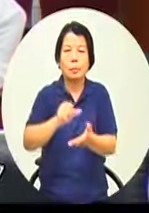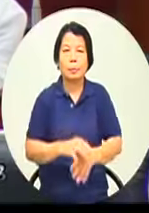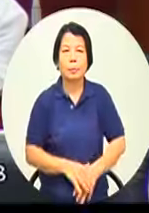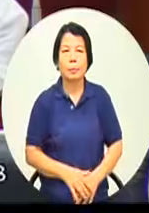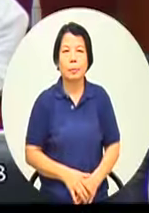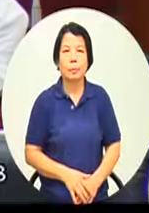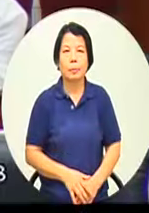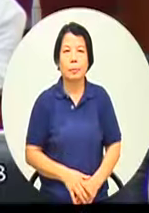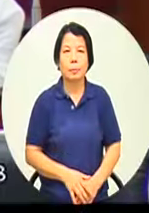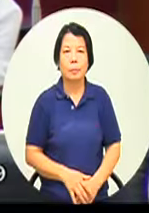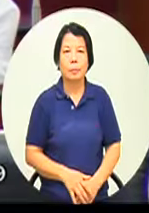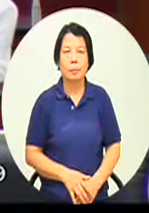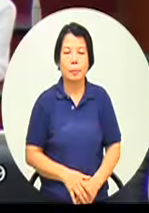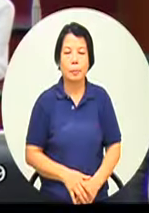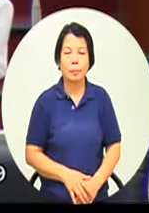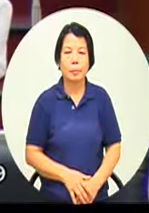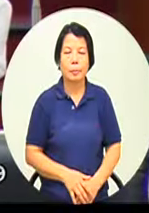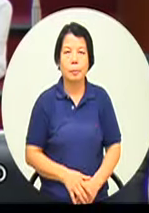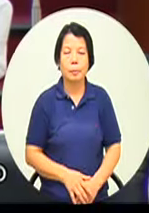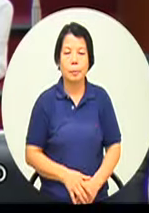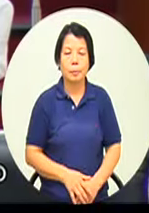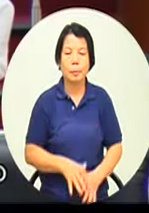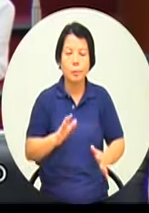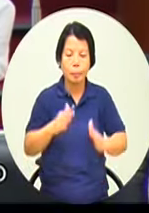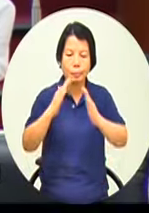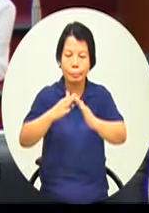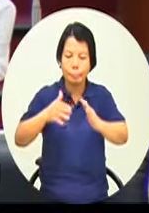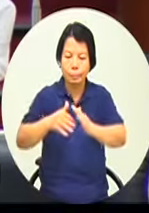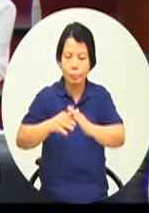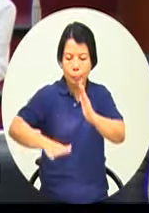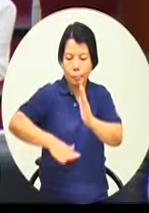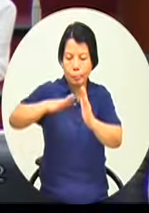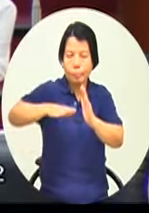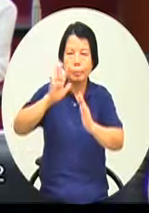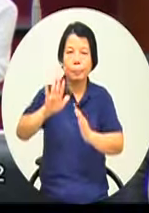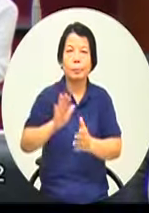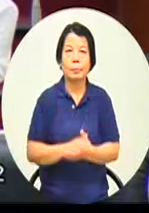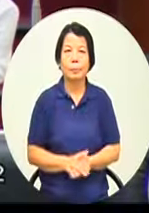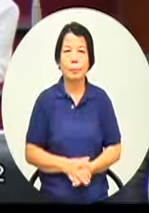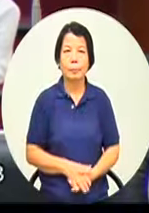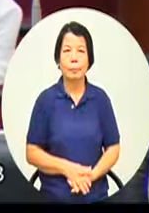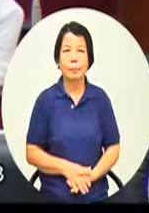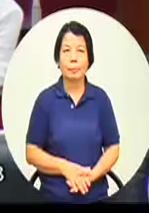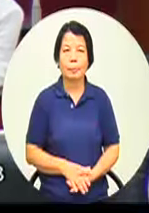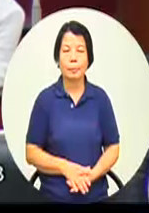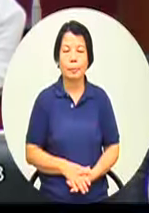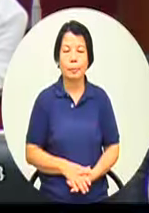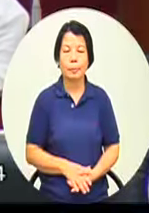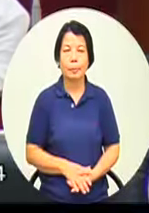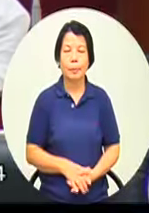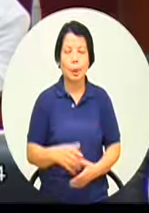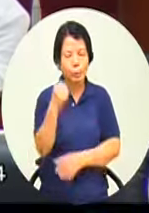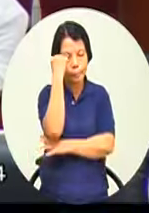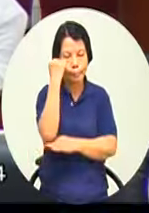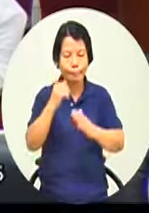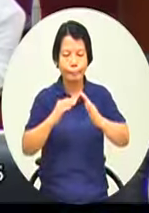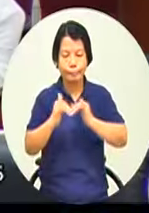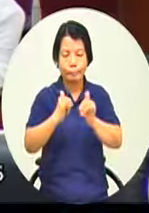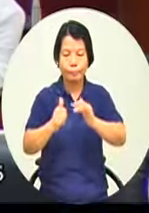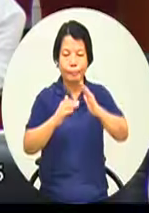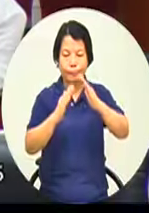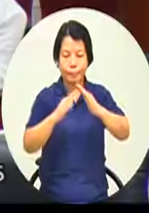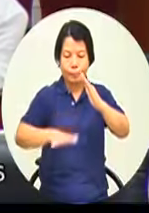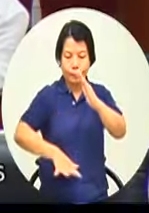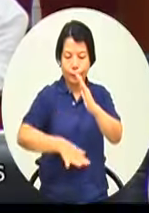那基本上就是出来有入水啦。我们简单定义哦，淹水就是他家他们的那